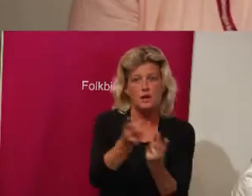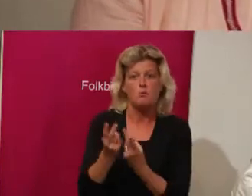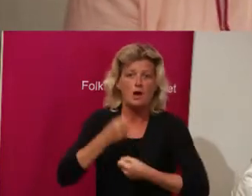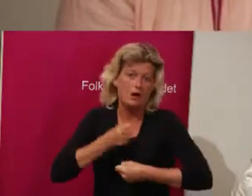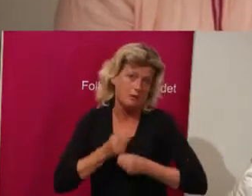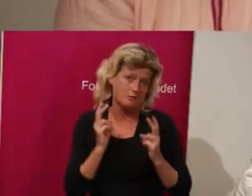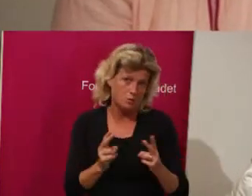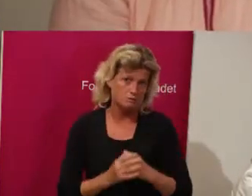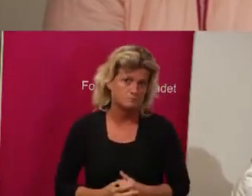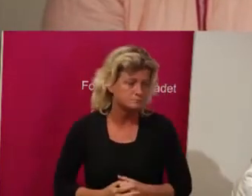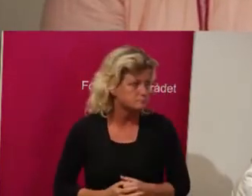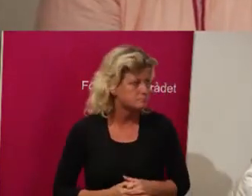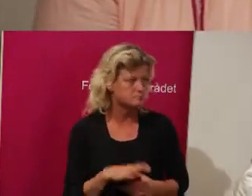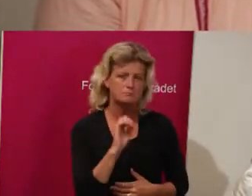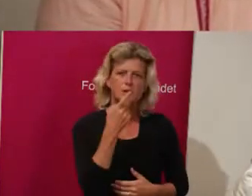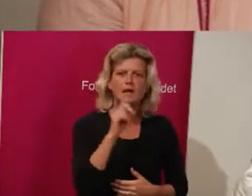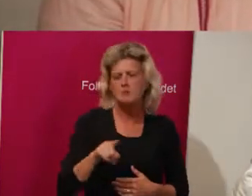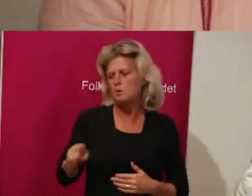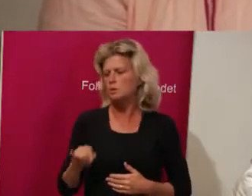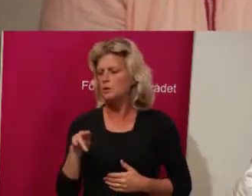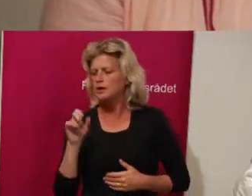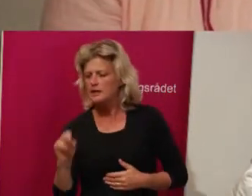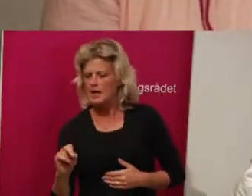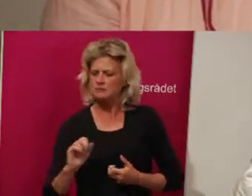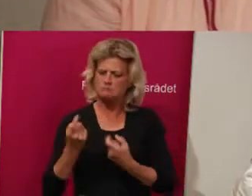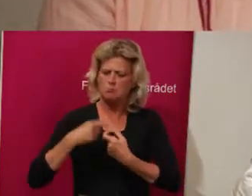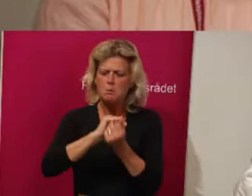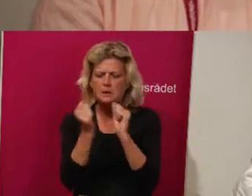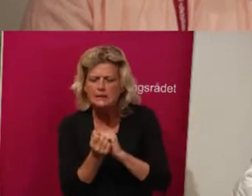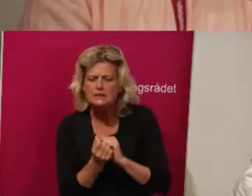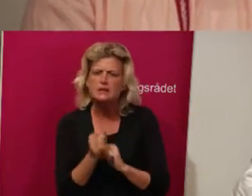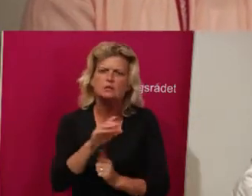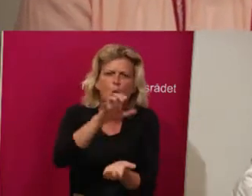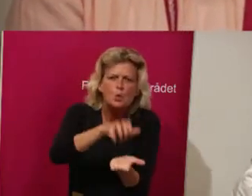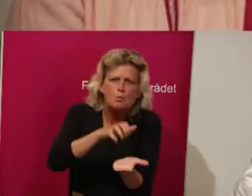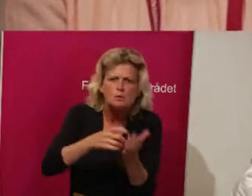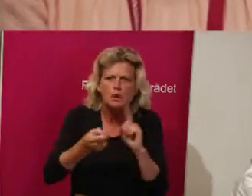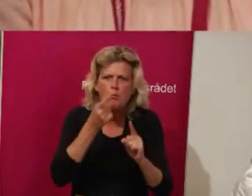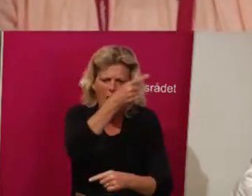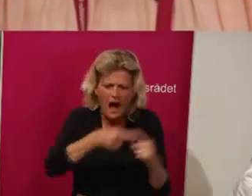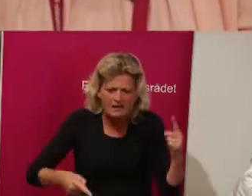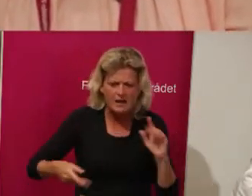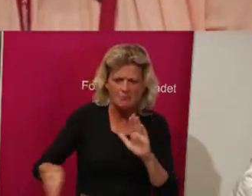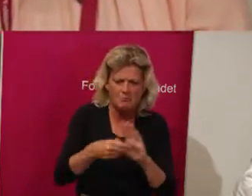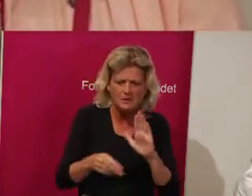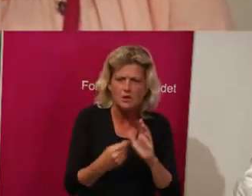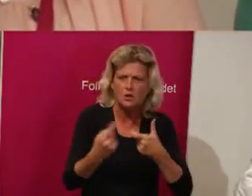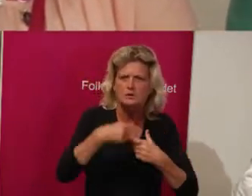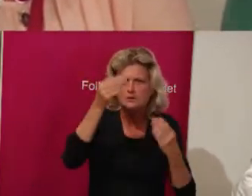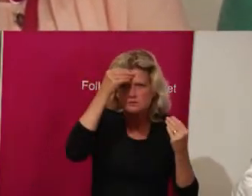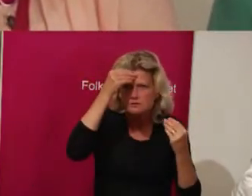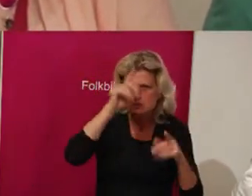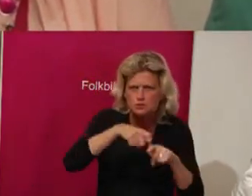Men vad säger det här, Inger, om politiken när kommunerna halverar sina bidrag till